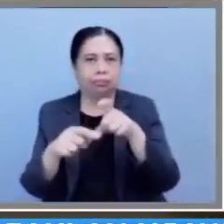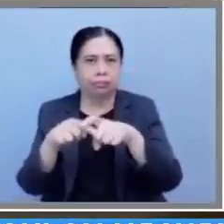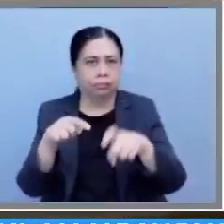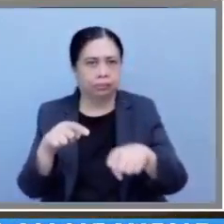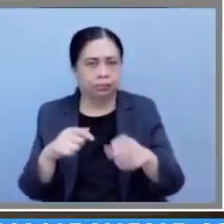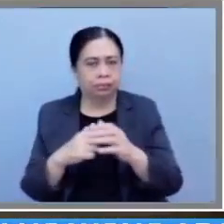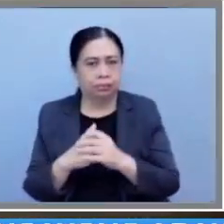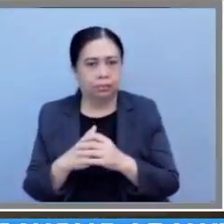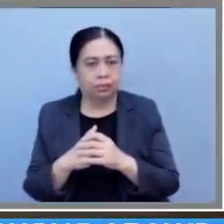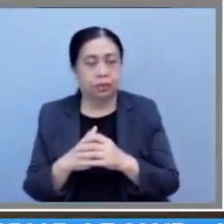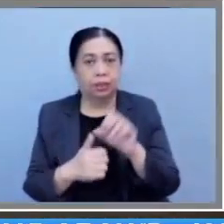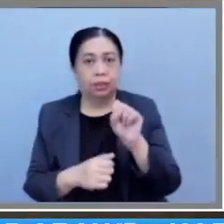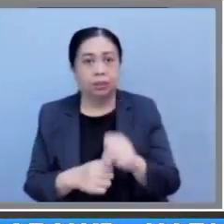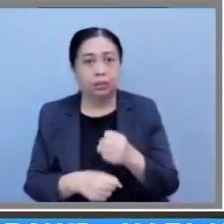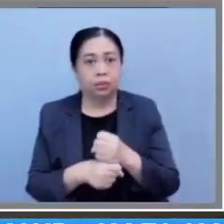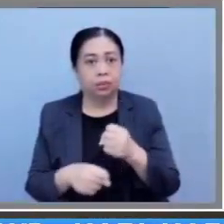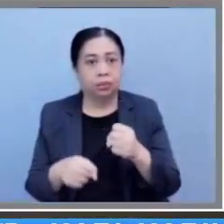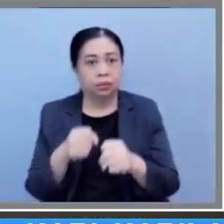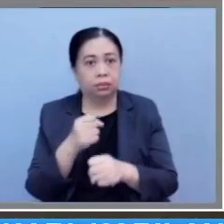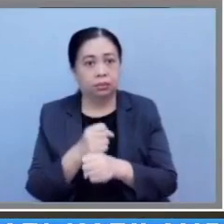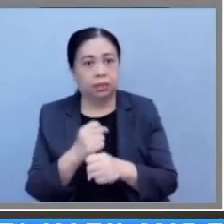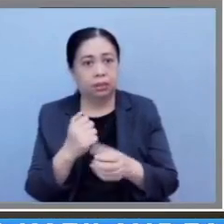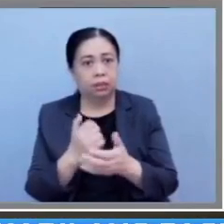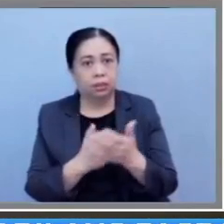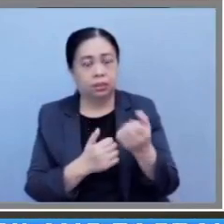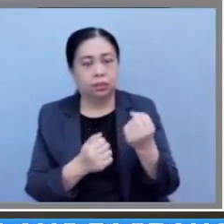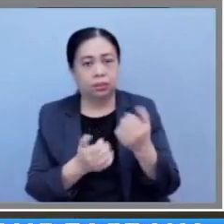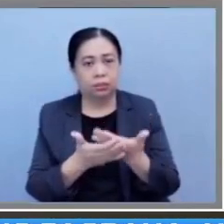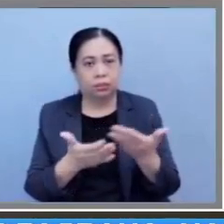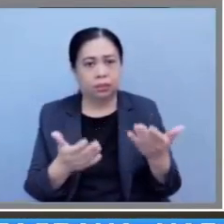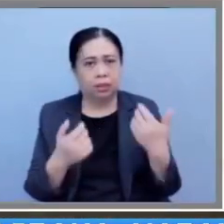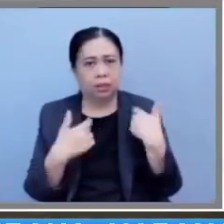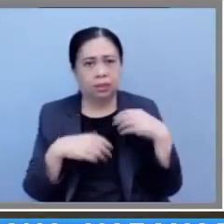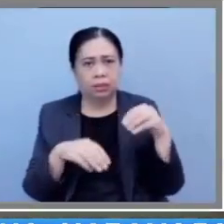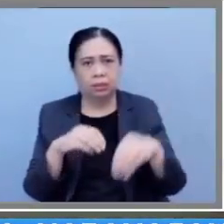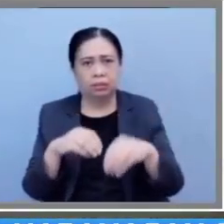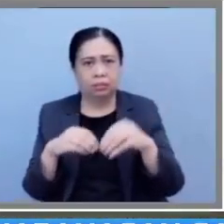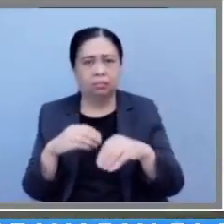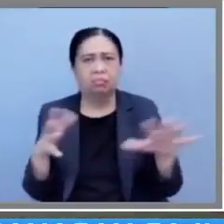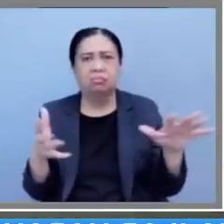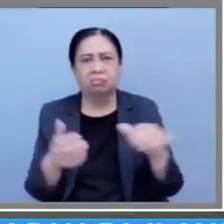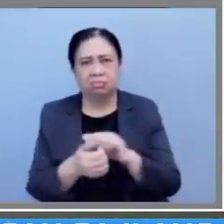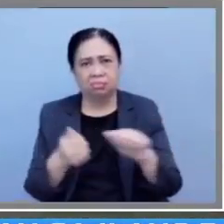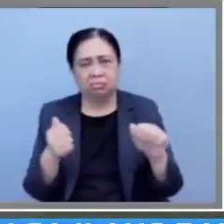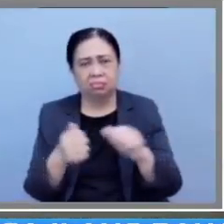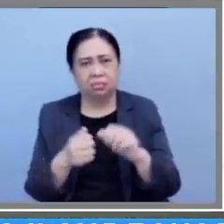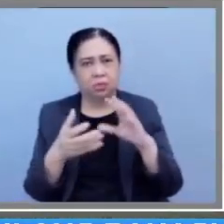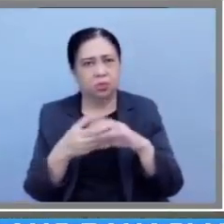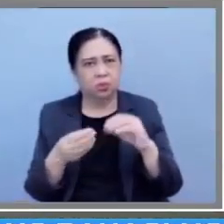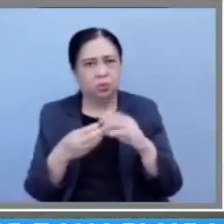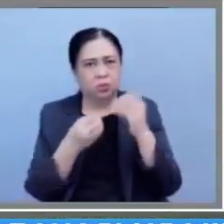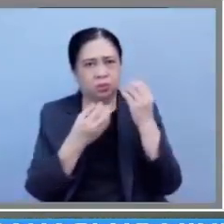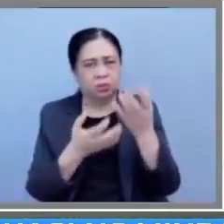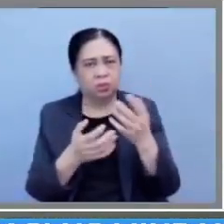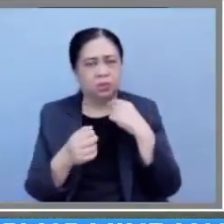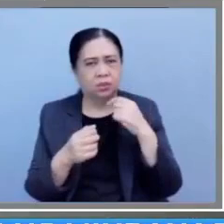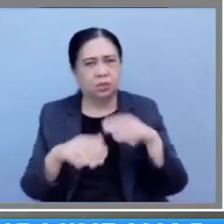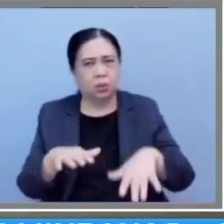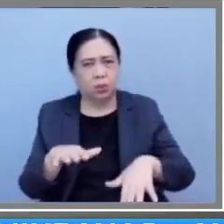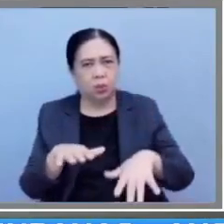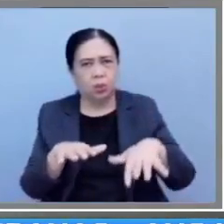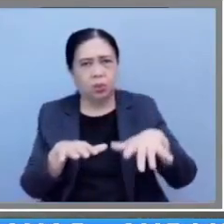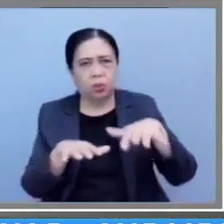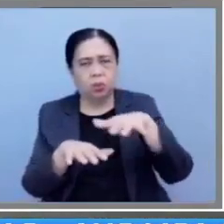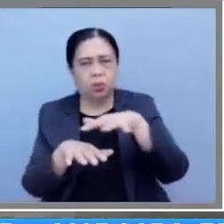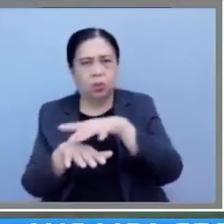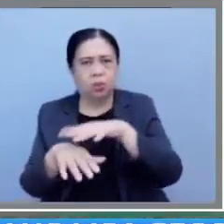South Cotabato, bukod sa ilang ari-arian, may mga pananim ding nasira. Kwento ng mga residente, umapaw ang isang sapa